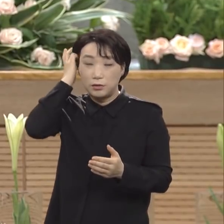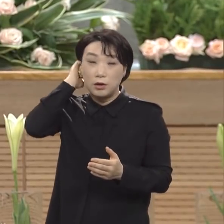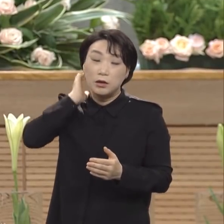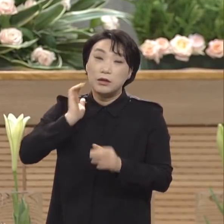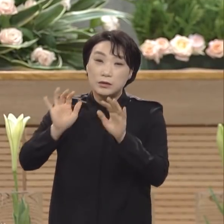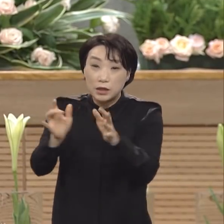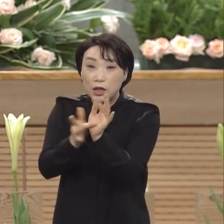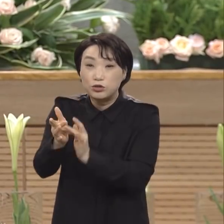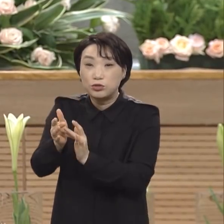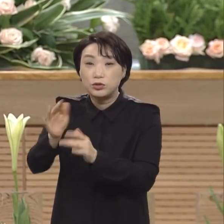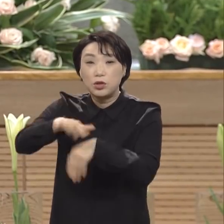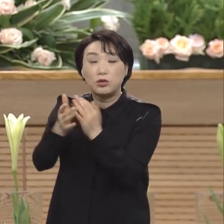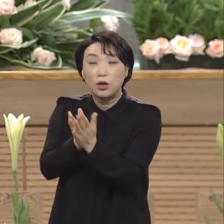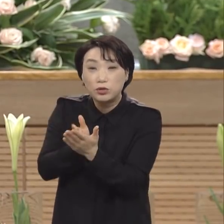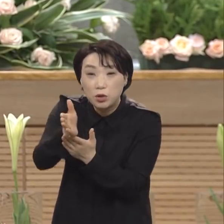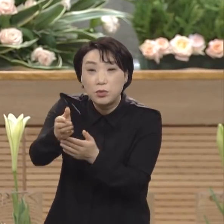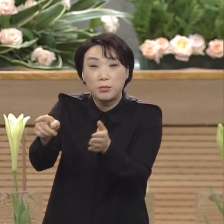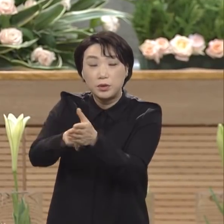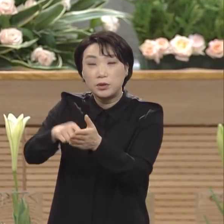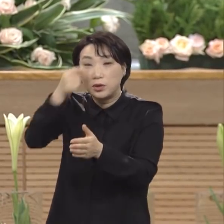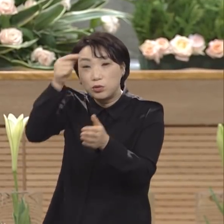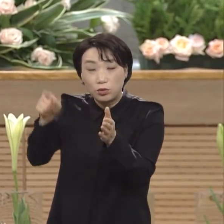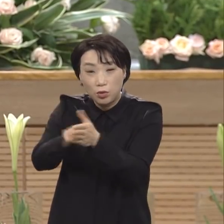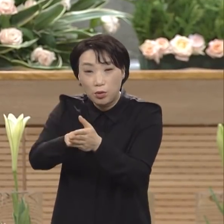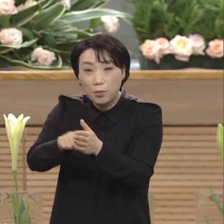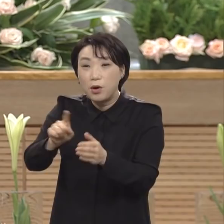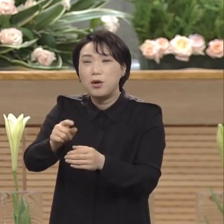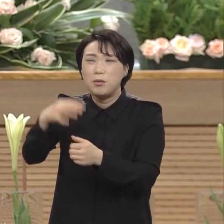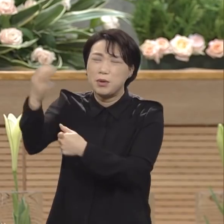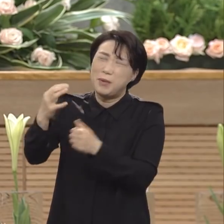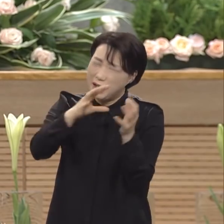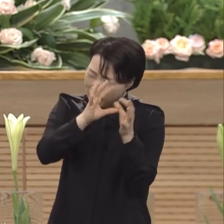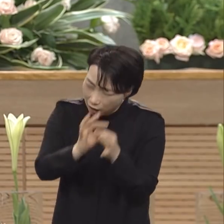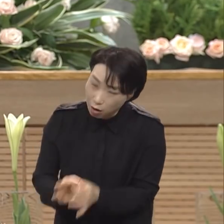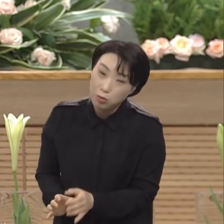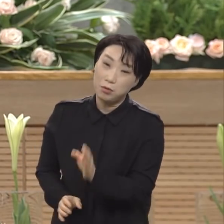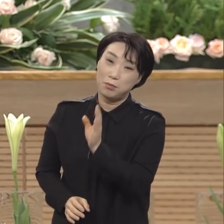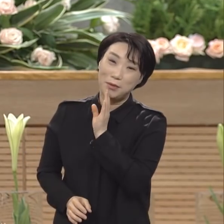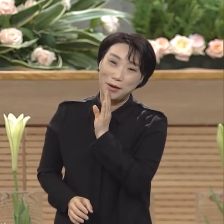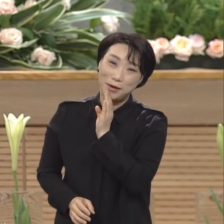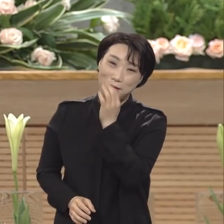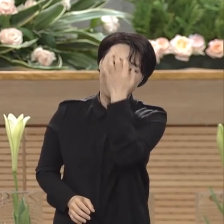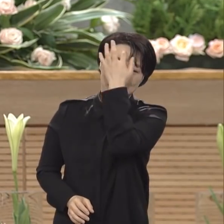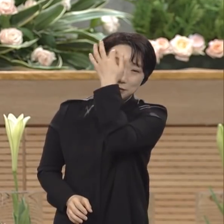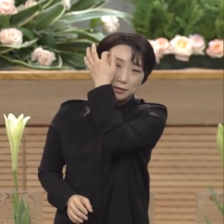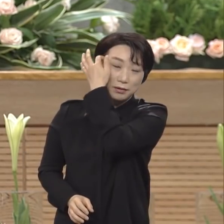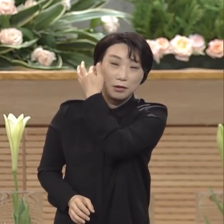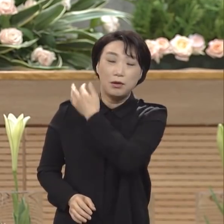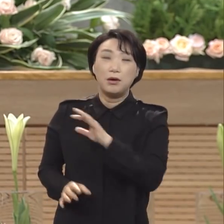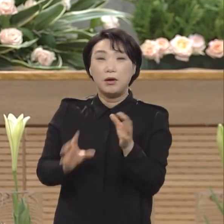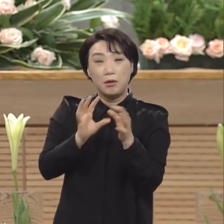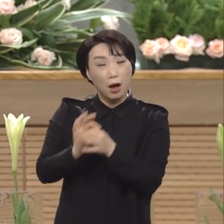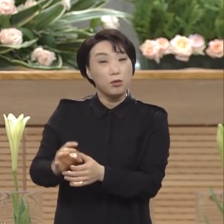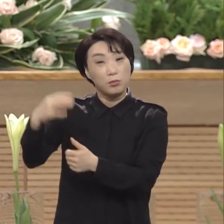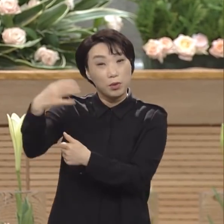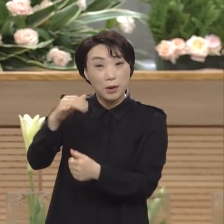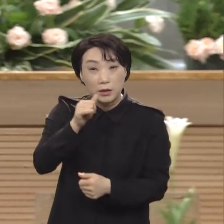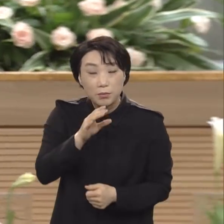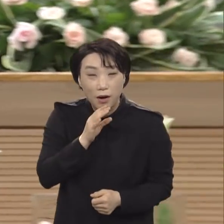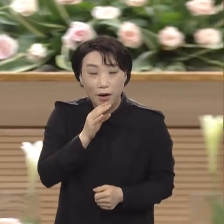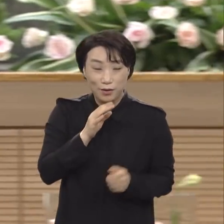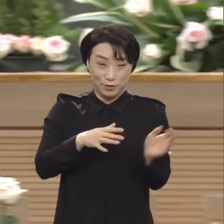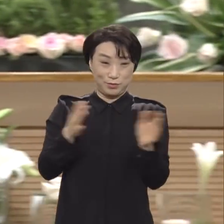믿어온 기독교인들은 핍박의 시대가 끊어진 시대가 없다 이 말입니다. 끊어진 시대가. 그럼